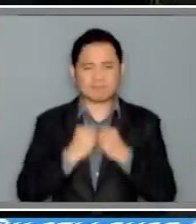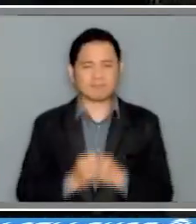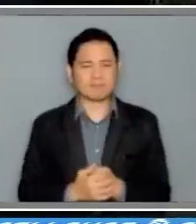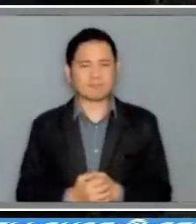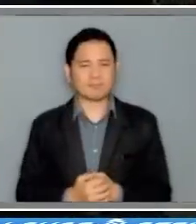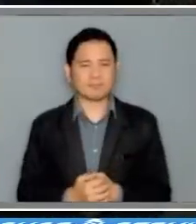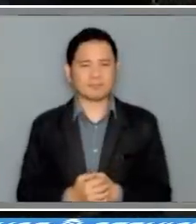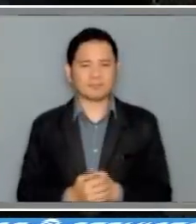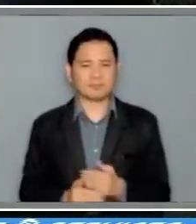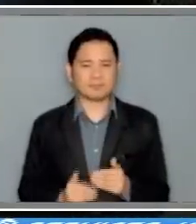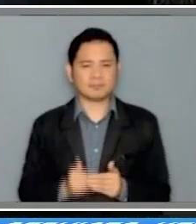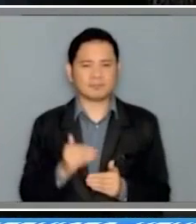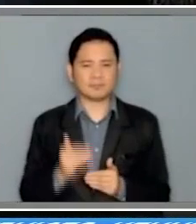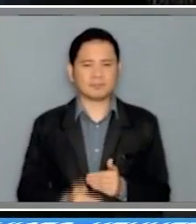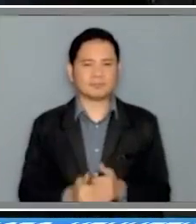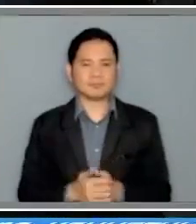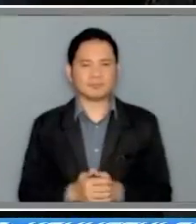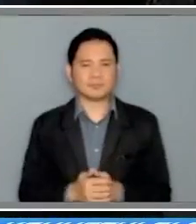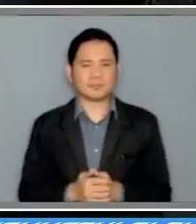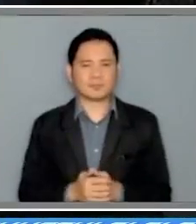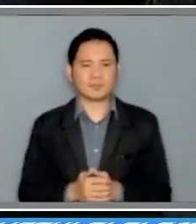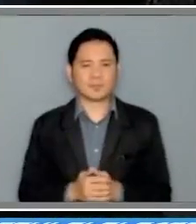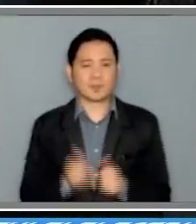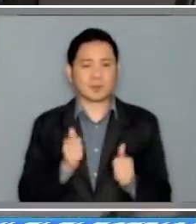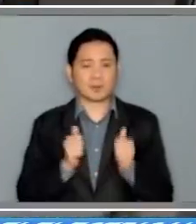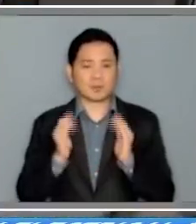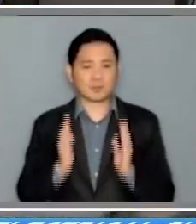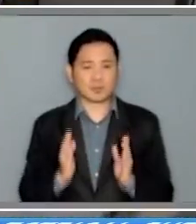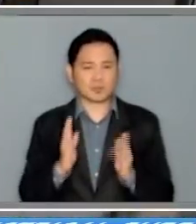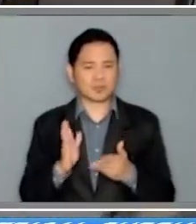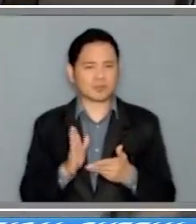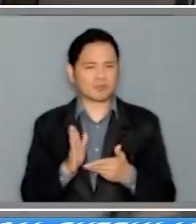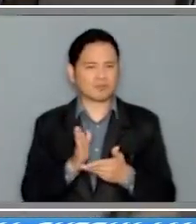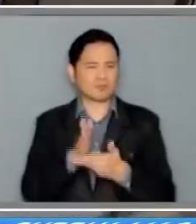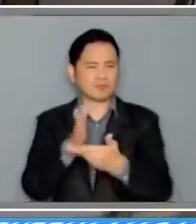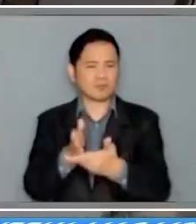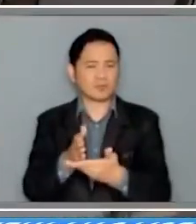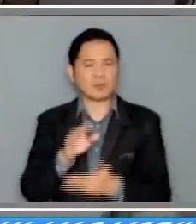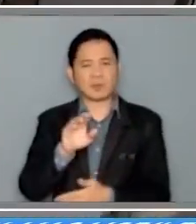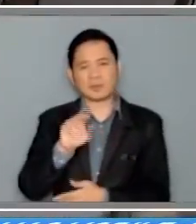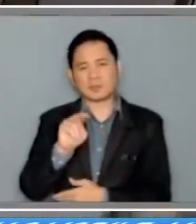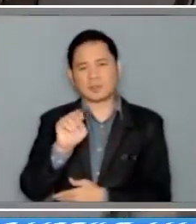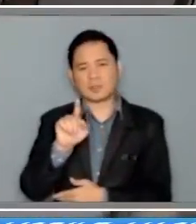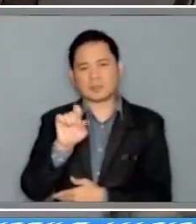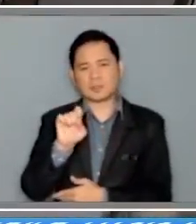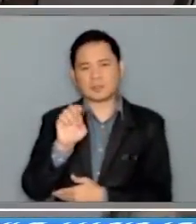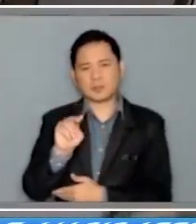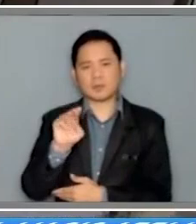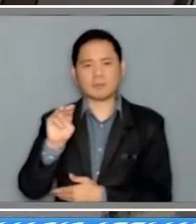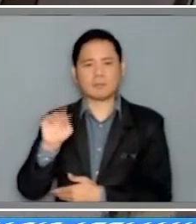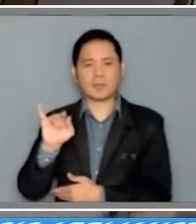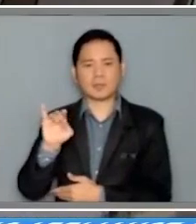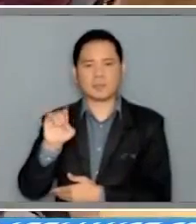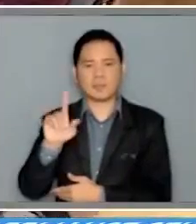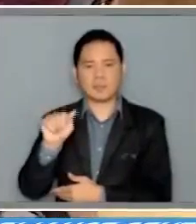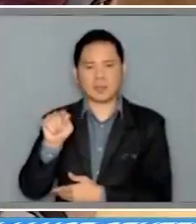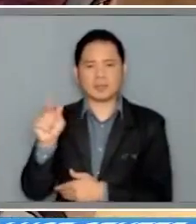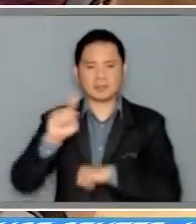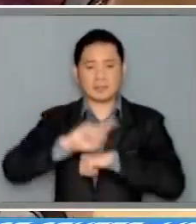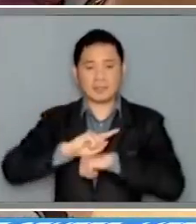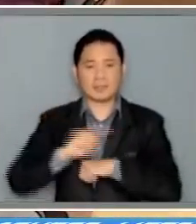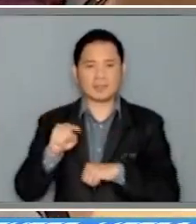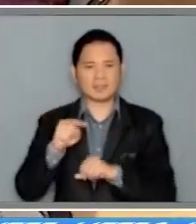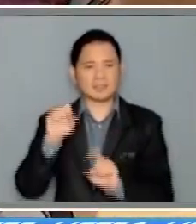Bumida ang mga Kapusong senior citizens sa Nelson Mandela Day na inorganisa ng South African Embassy, GMA, at